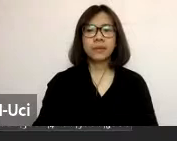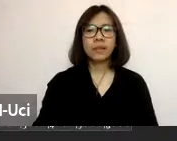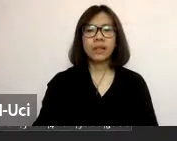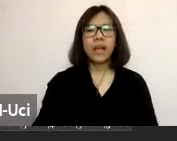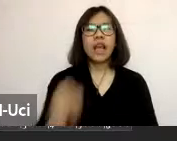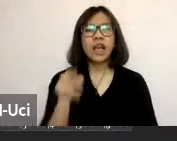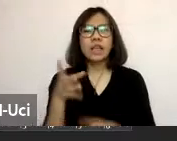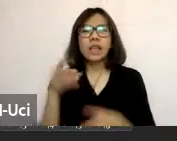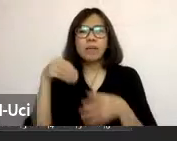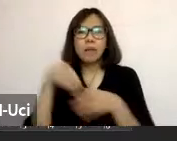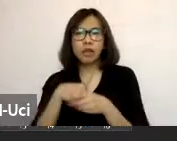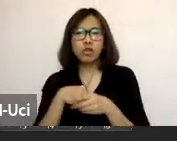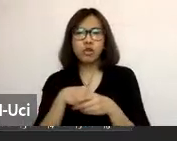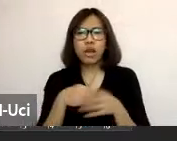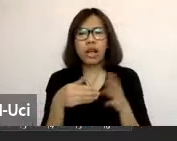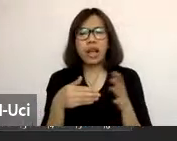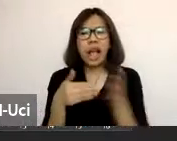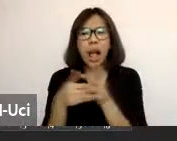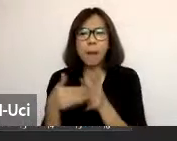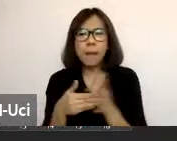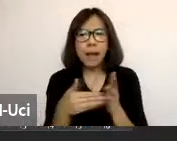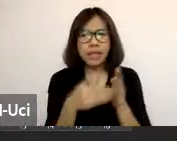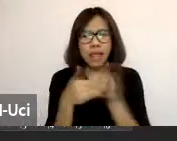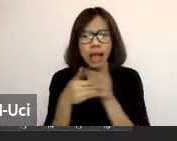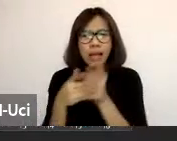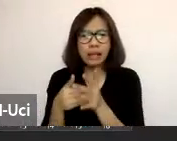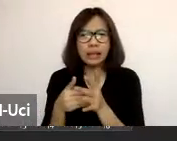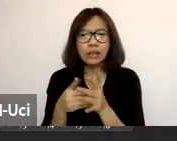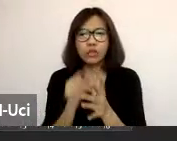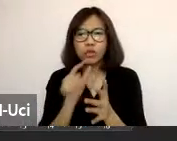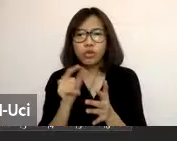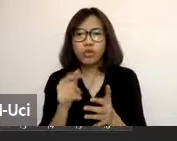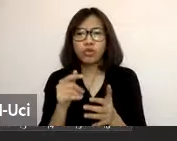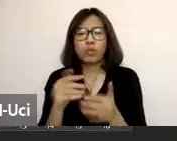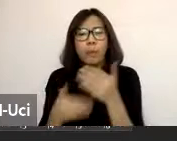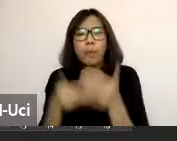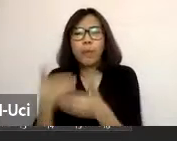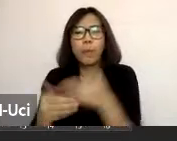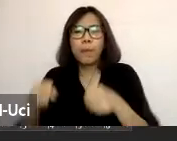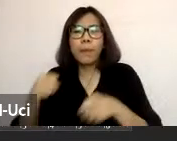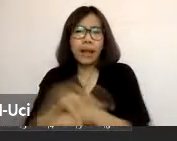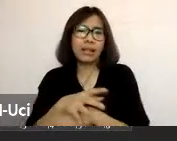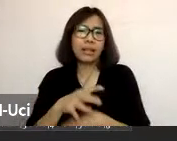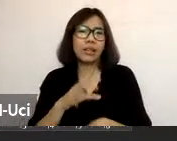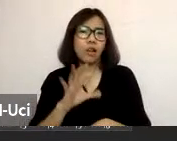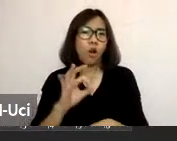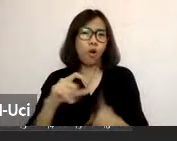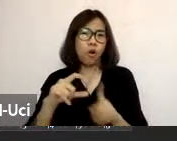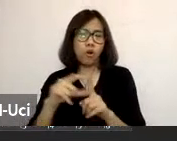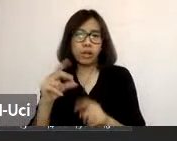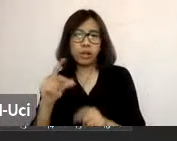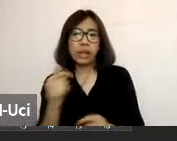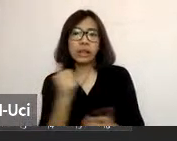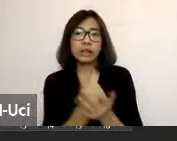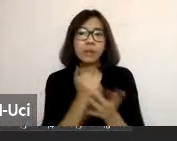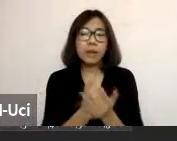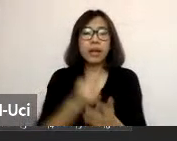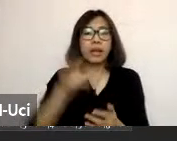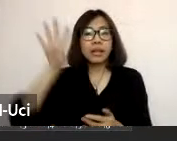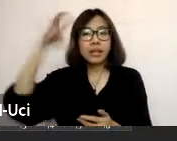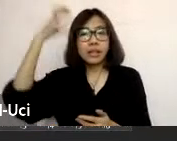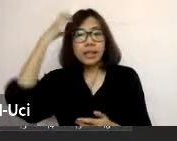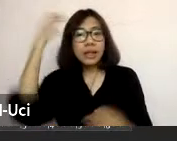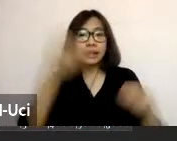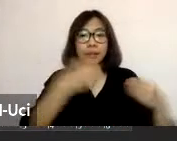atau arah lateral yang kita hadapi dalam pelaksanaan audit warranty depan Ya udah pun binasa bytea